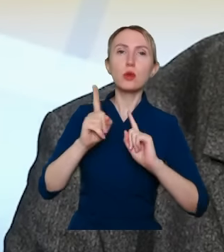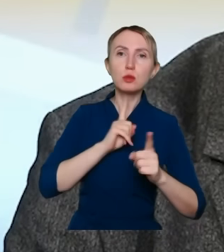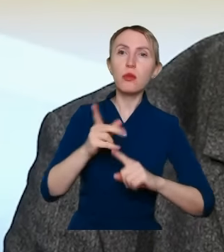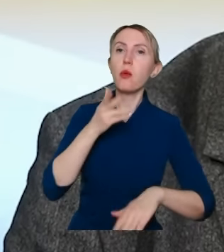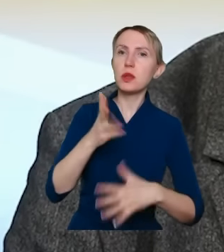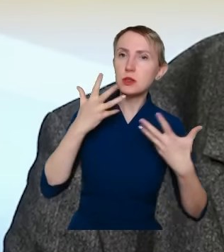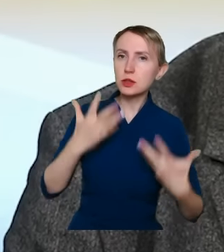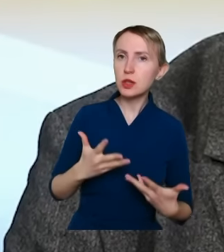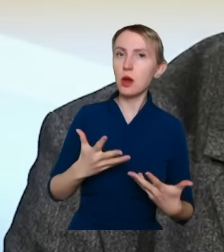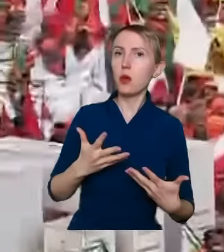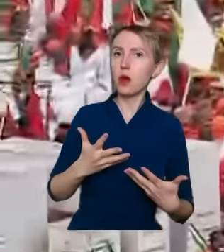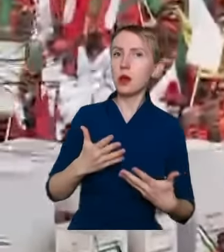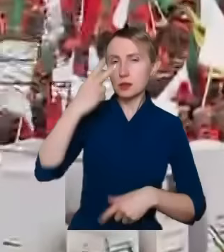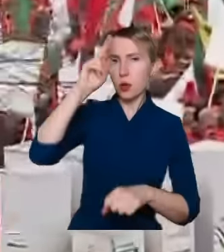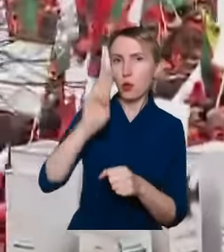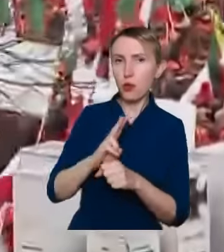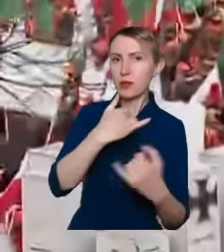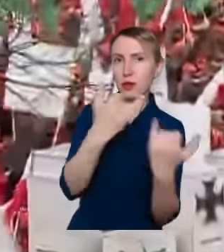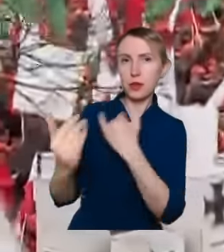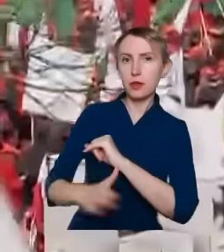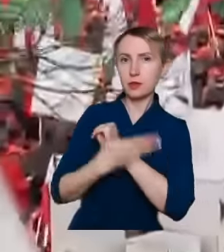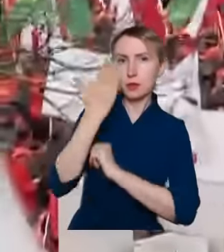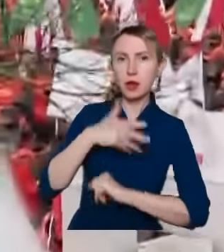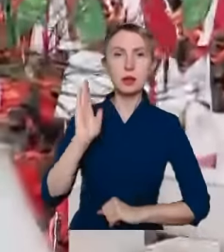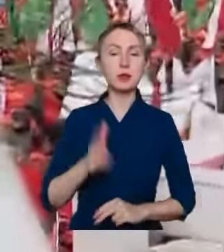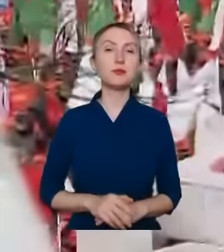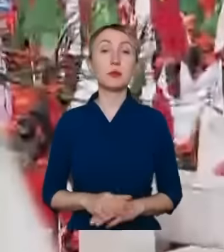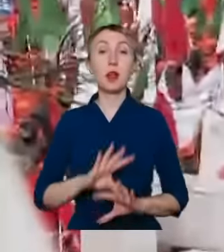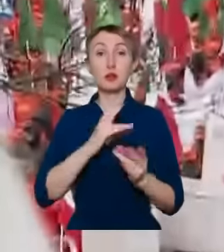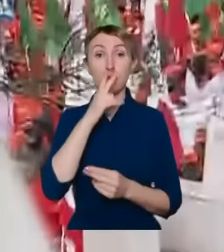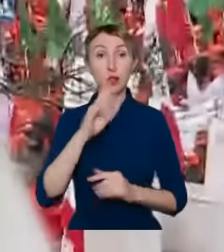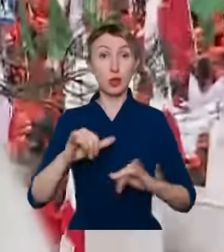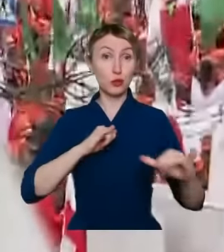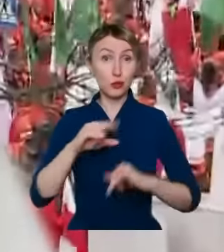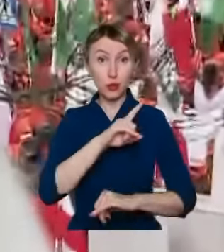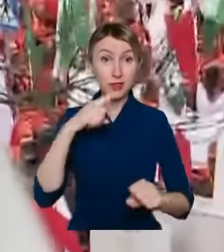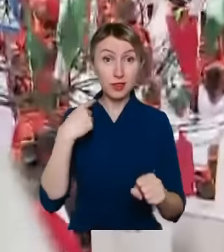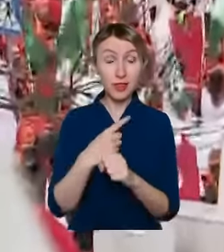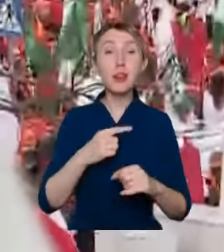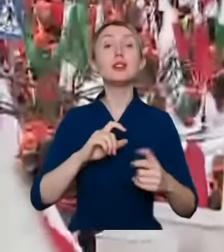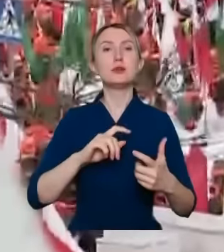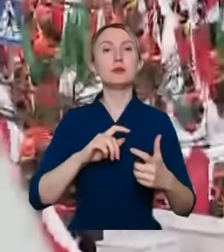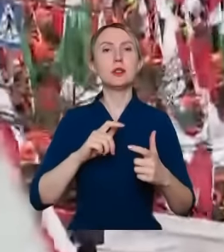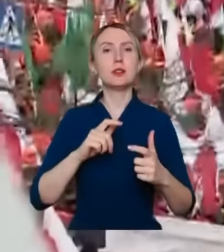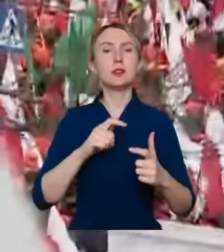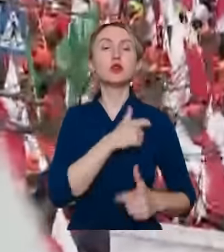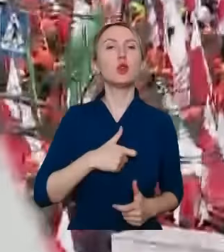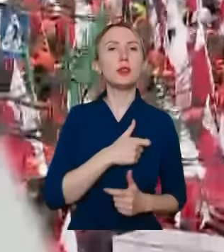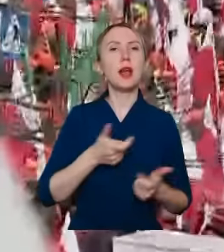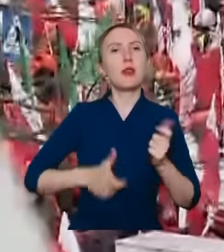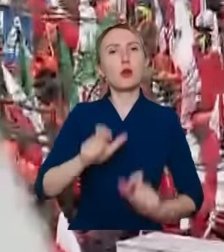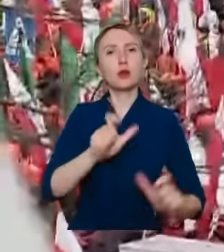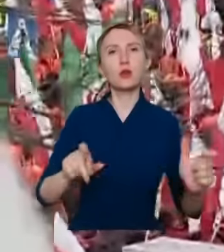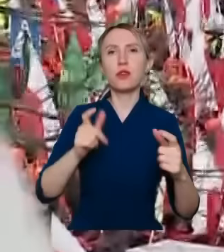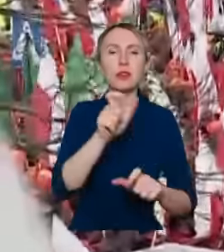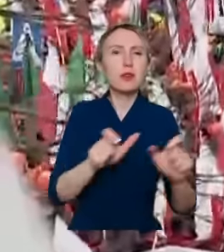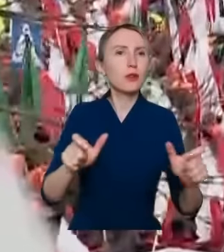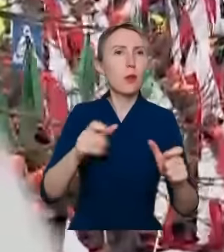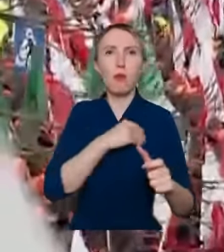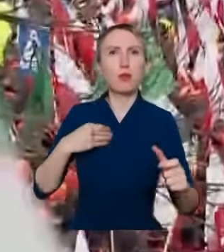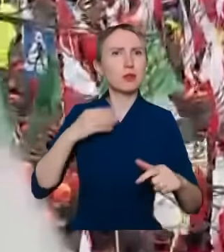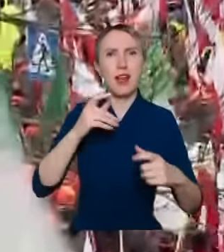miała zaufanie innych wszystko wskazuje na to że zdaniem rządu Solidarność rolników indywidualnych nie reprezentuje polskiej wsi i